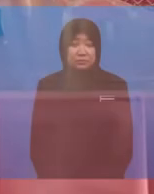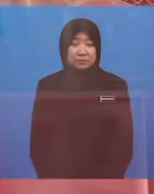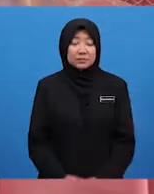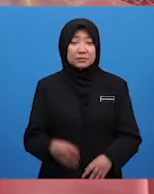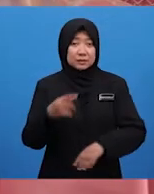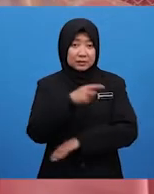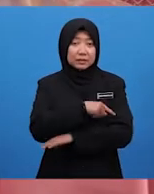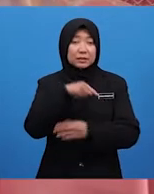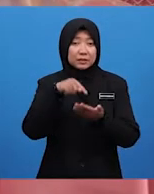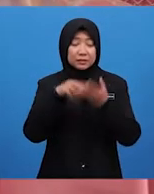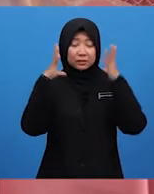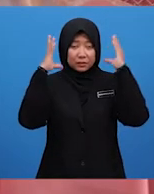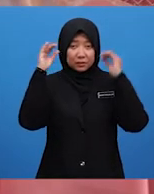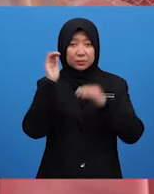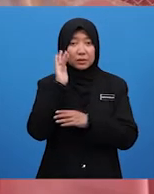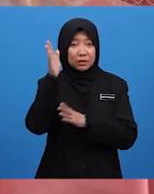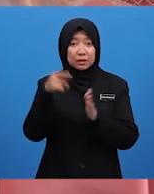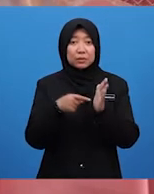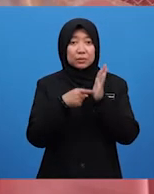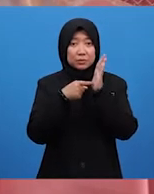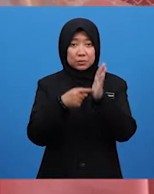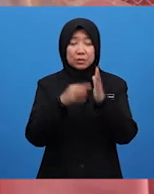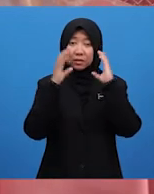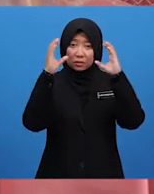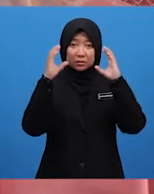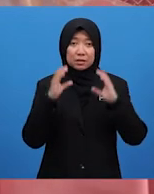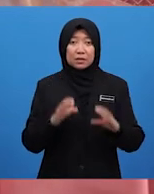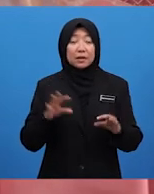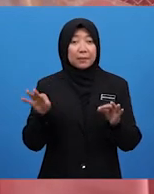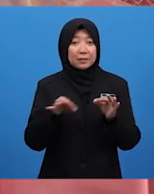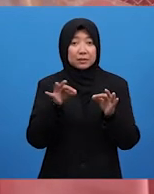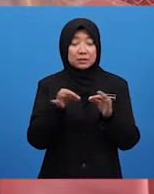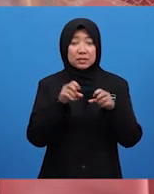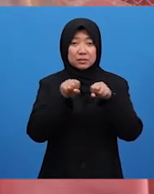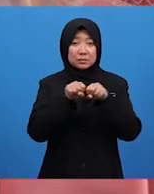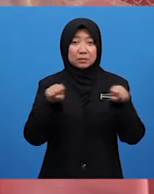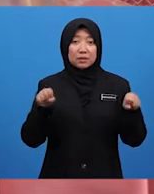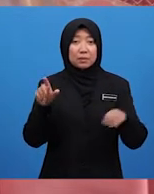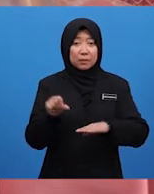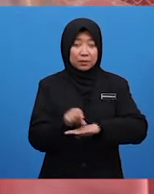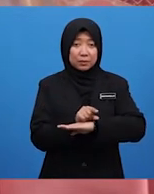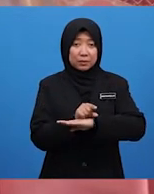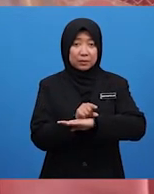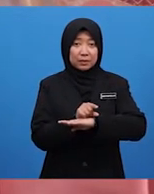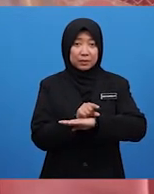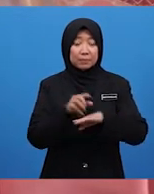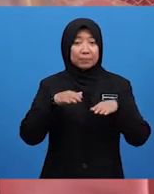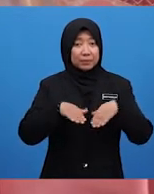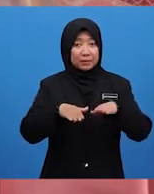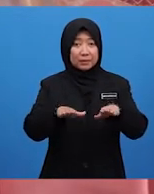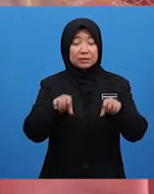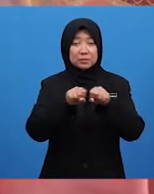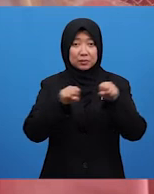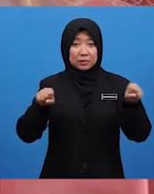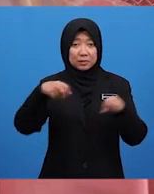Pada hari ini, cikgu akan tunjukkan cara menjahit smoking menggunakan mesin